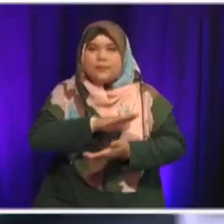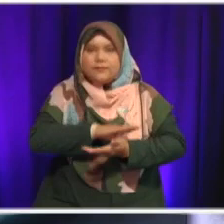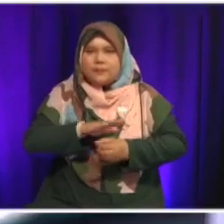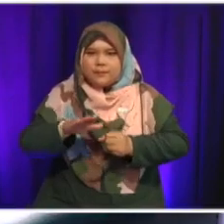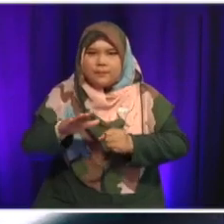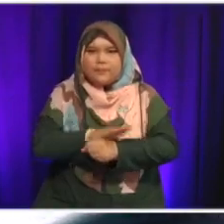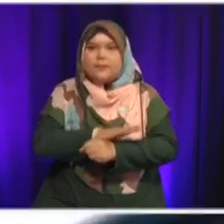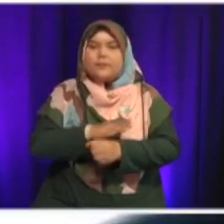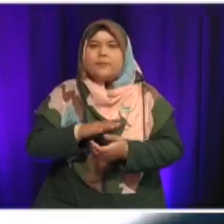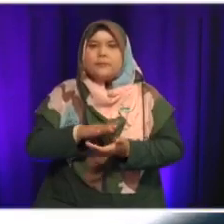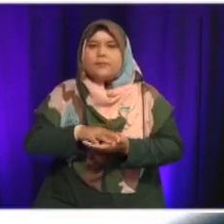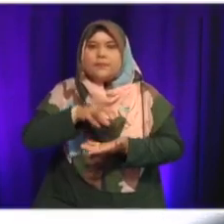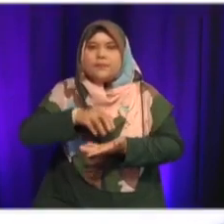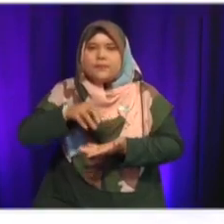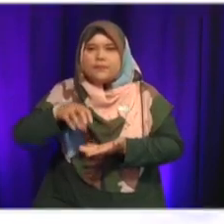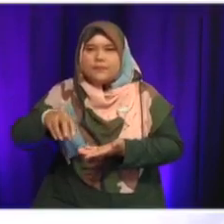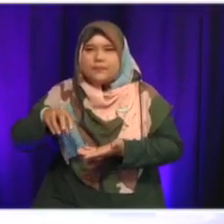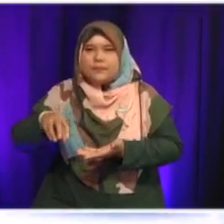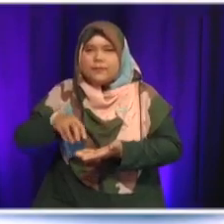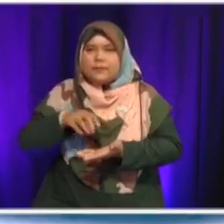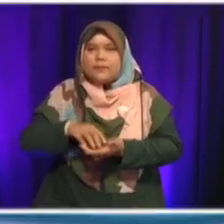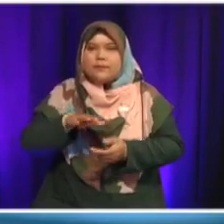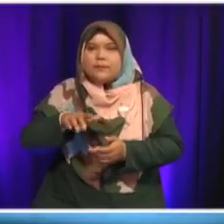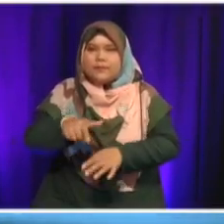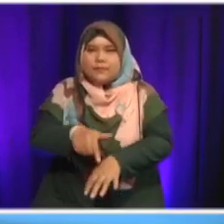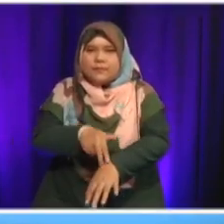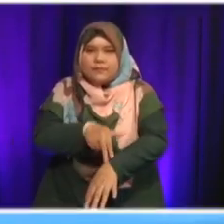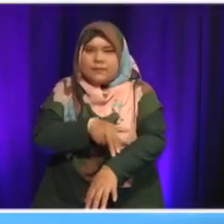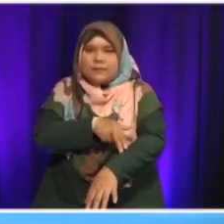Ivan baik kan dulu dengan perlahan